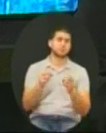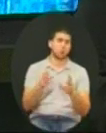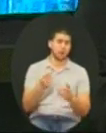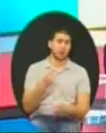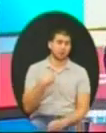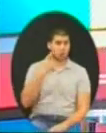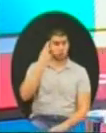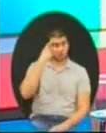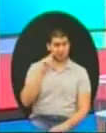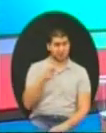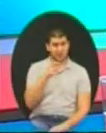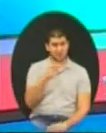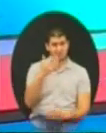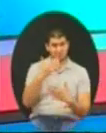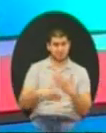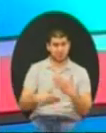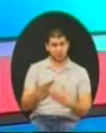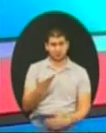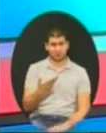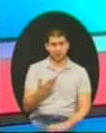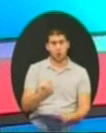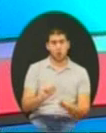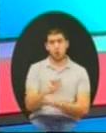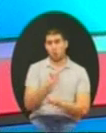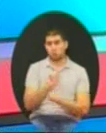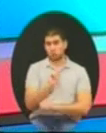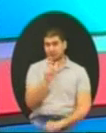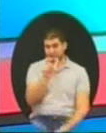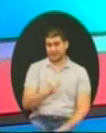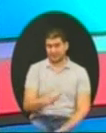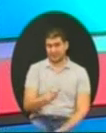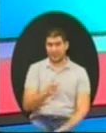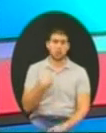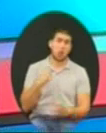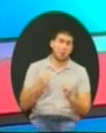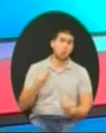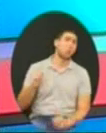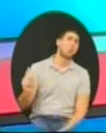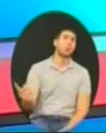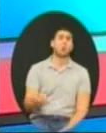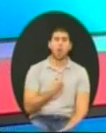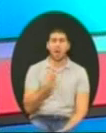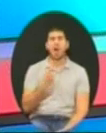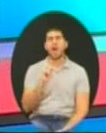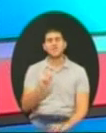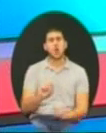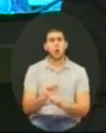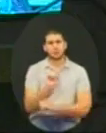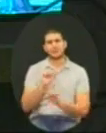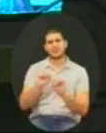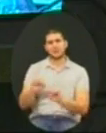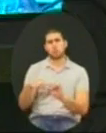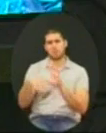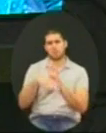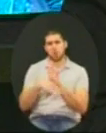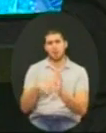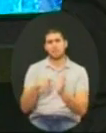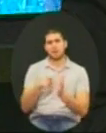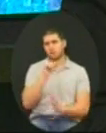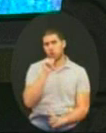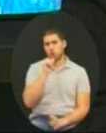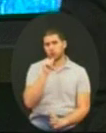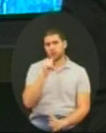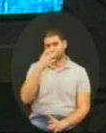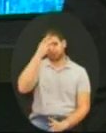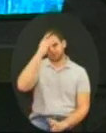כן, אני דווקא חושבת שאתם בסופו של דבר, האופוזיציה, אני לא יודעת אם כולה, אבל האופוזיציה תתמוך בחוק הזה, כי הם לא רוצים